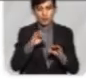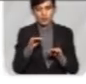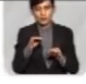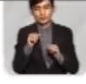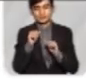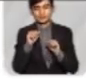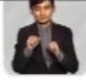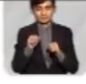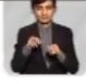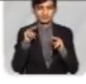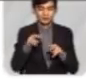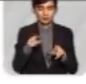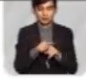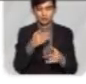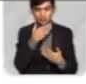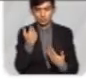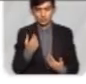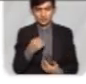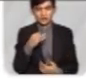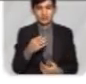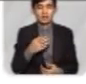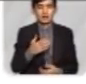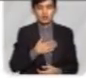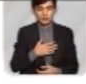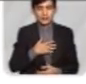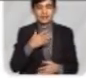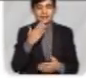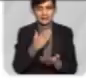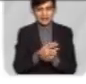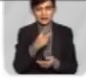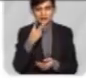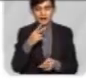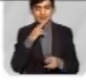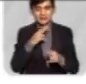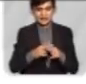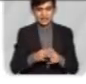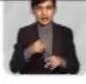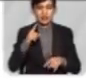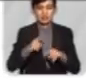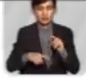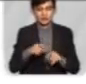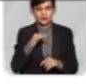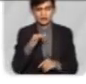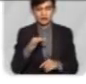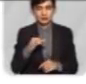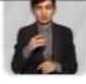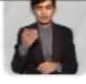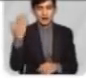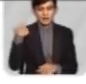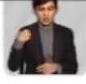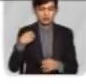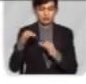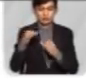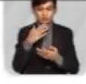вообще меня есть или сестры родные но мы с ними очень долго нельзя людей